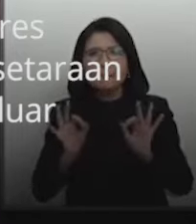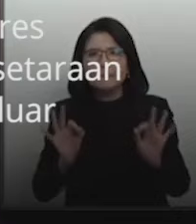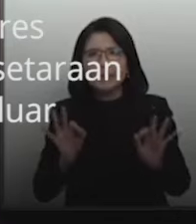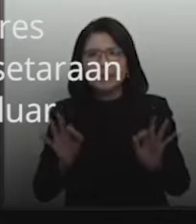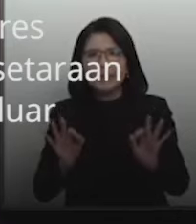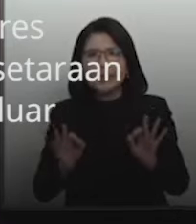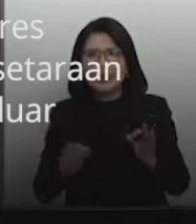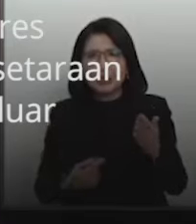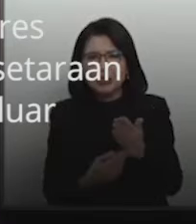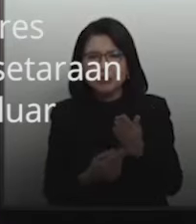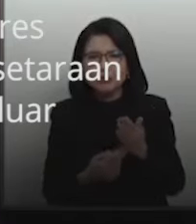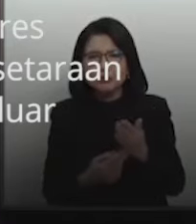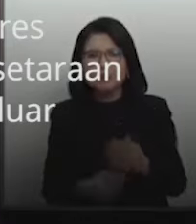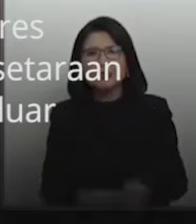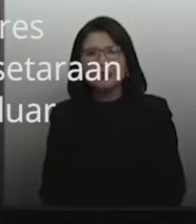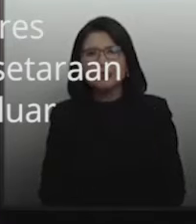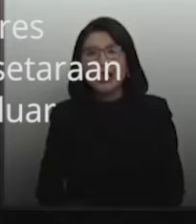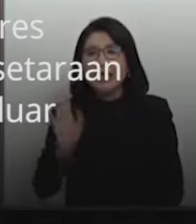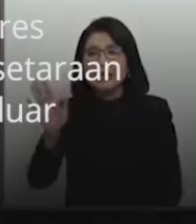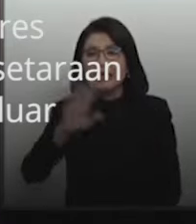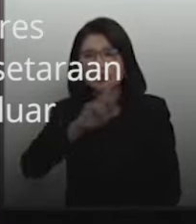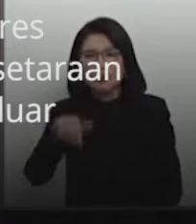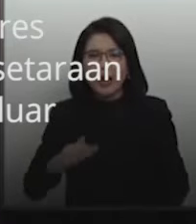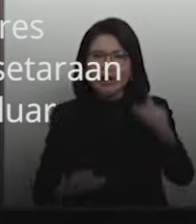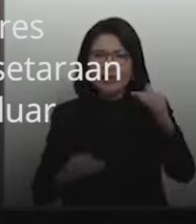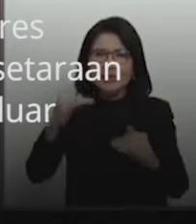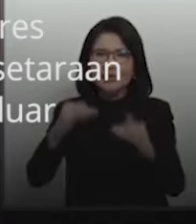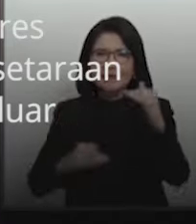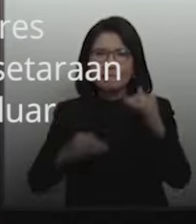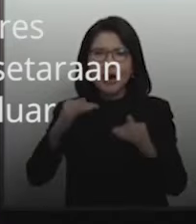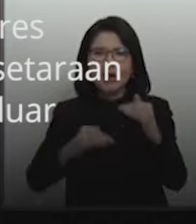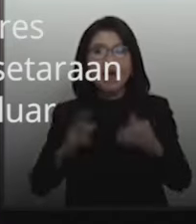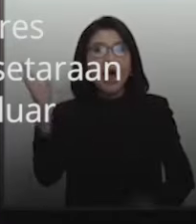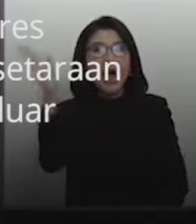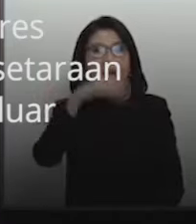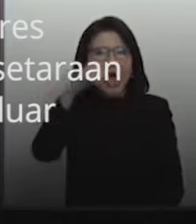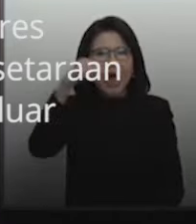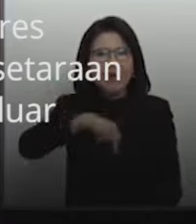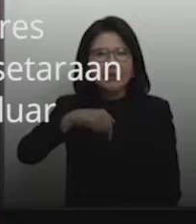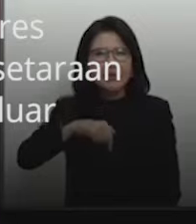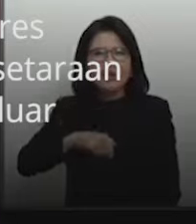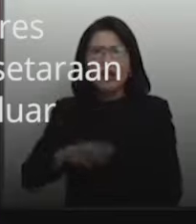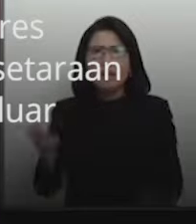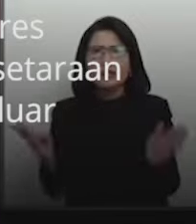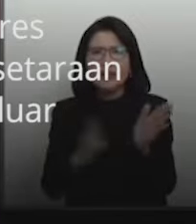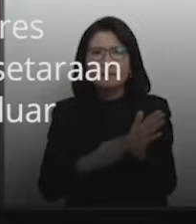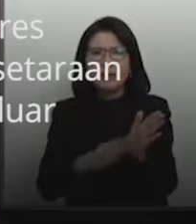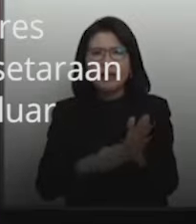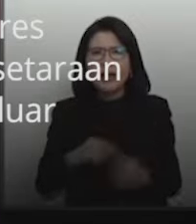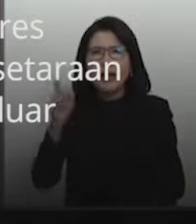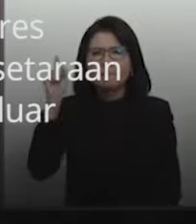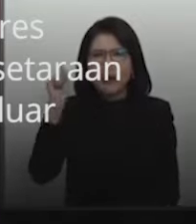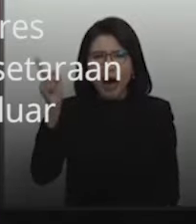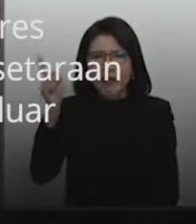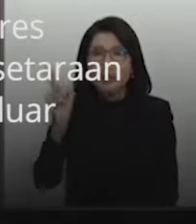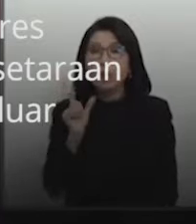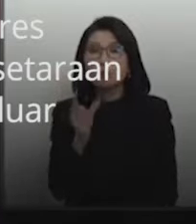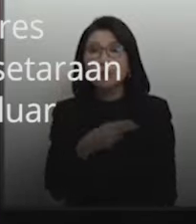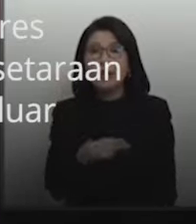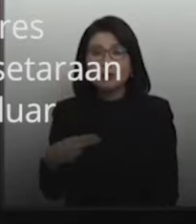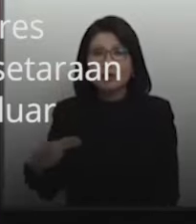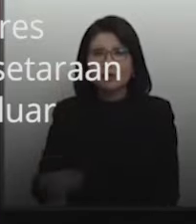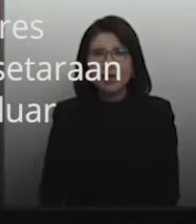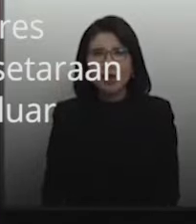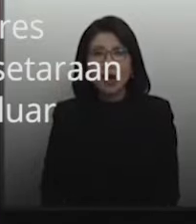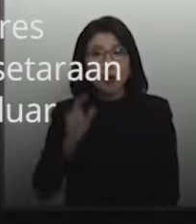teknis Ini semua adalah ketimpangan yang hari ini menjadi fenomena membahayakan bagi republik ini bahkan di bidang